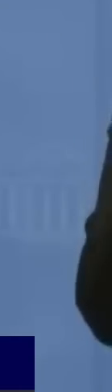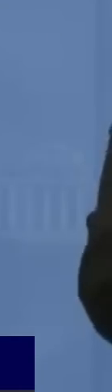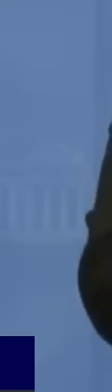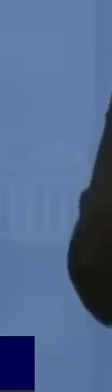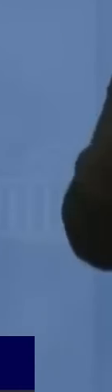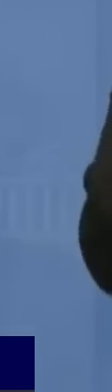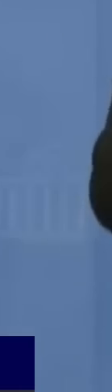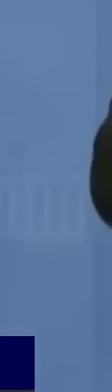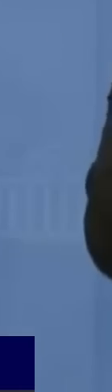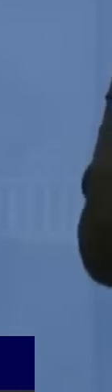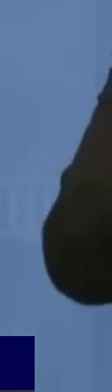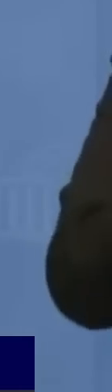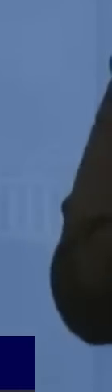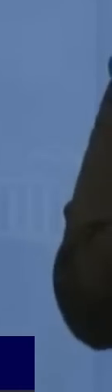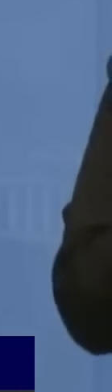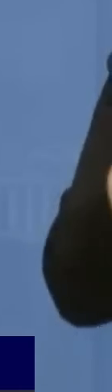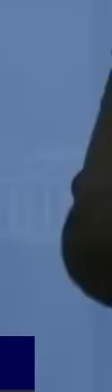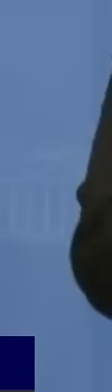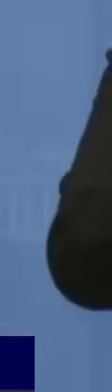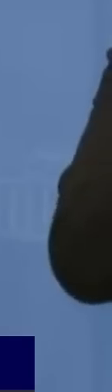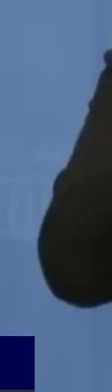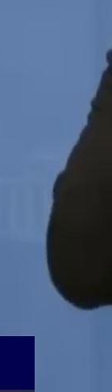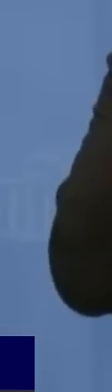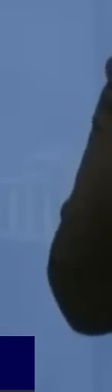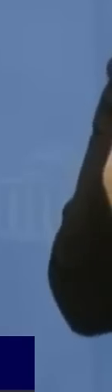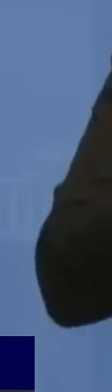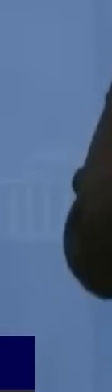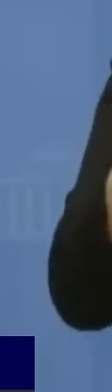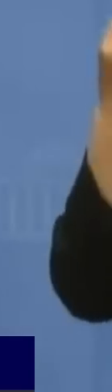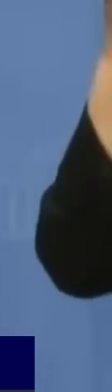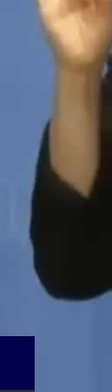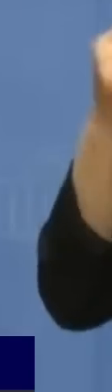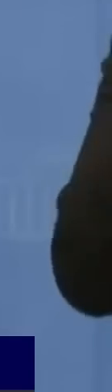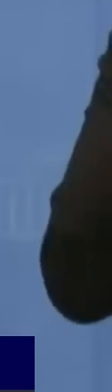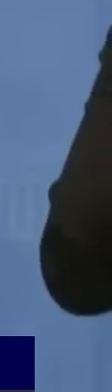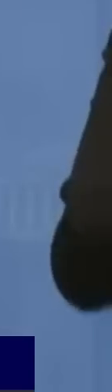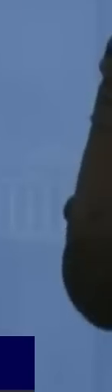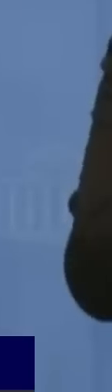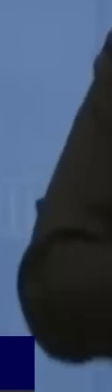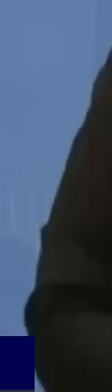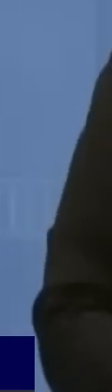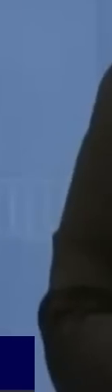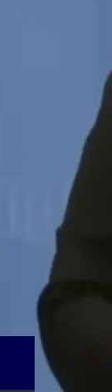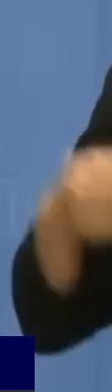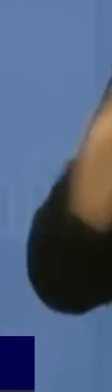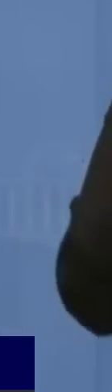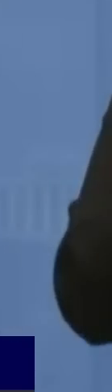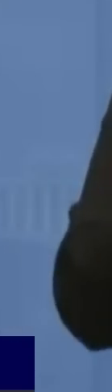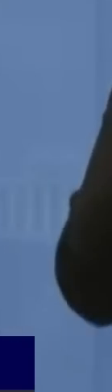순순히 의해 주었다니 한심합니다 더욱이 함위 정상회담에서 도청 문제는 의제로